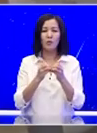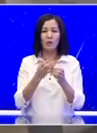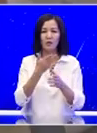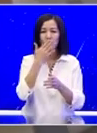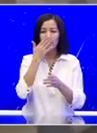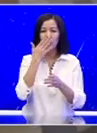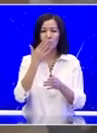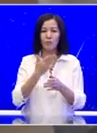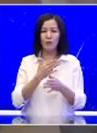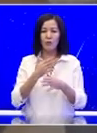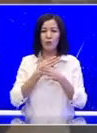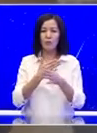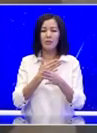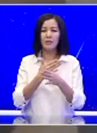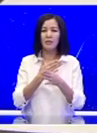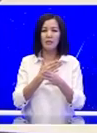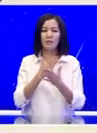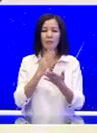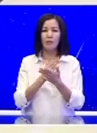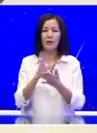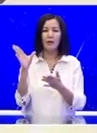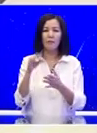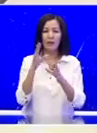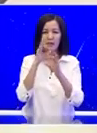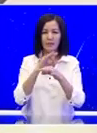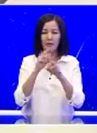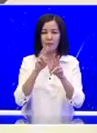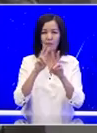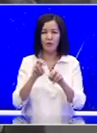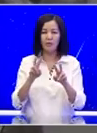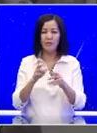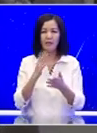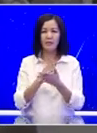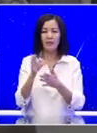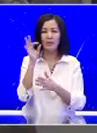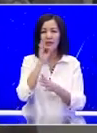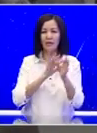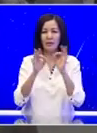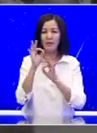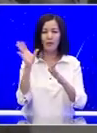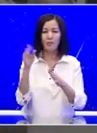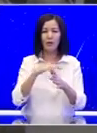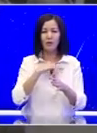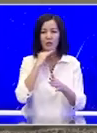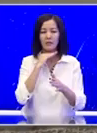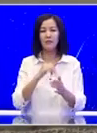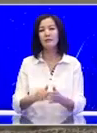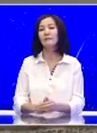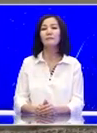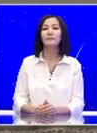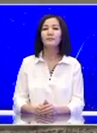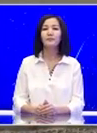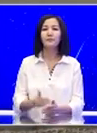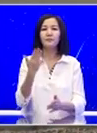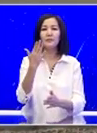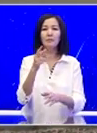құрылғысы орналасқан. Зертханада сараптаманың барлық түрі жасалады, дәрі-дәрмек қорыда жеткілікті дейді мамандар. Бұл жерде 5